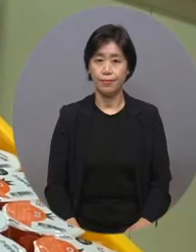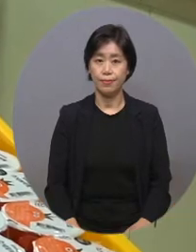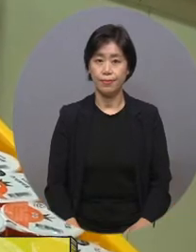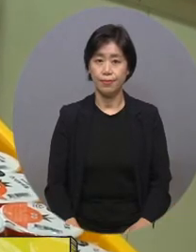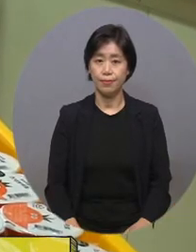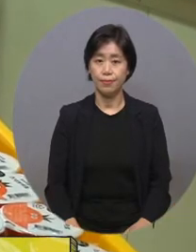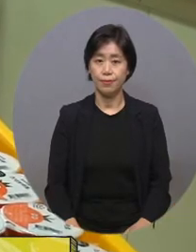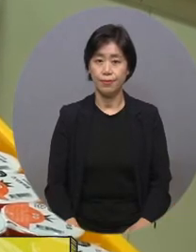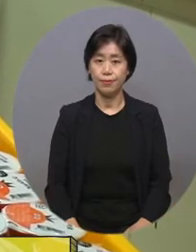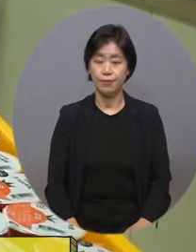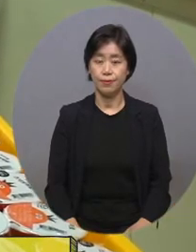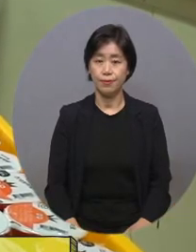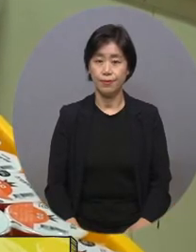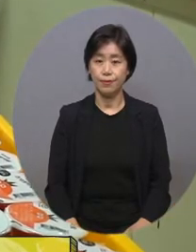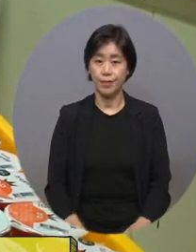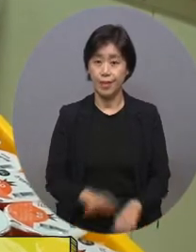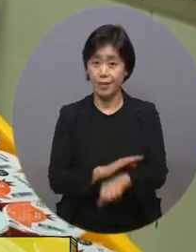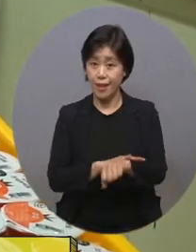오.